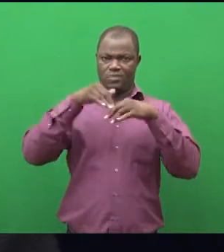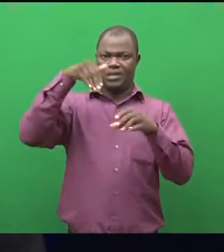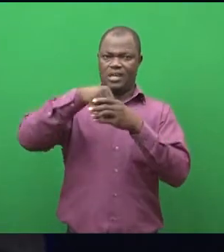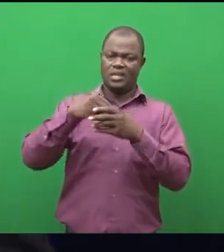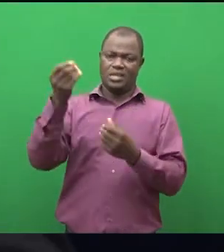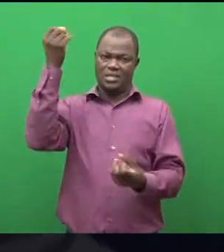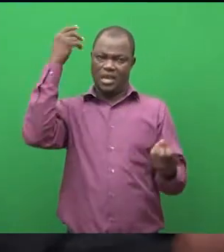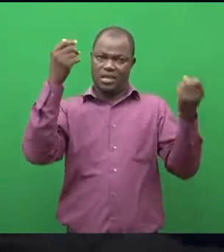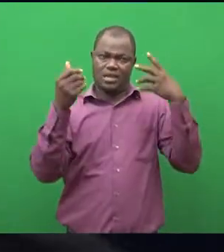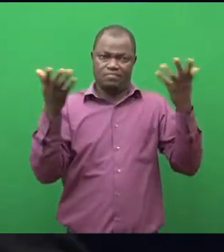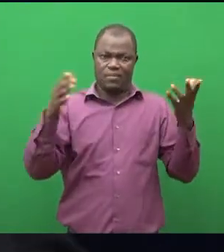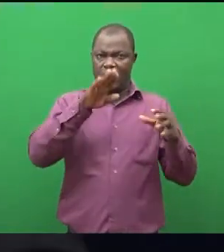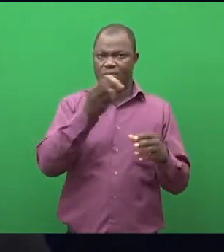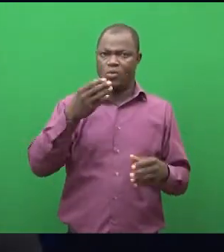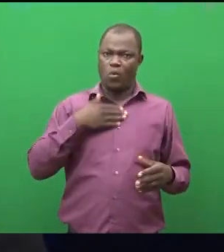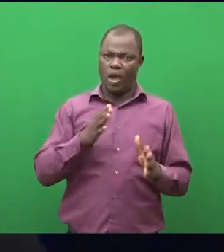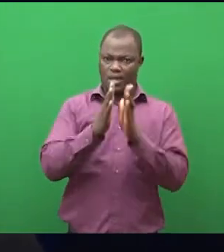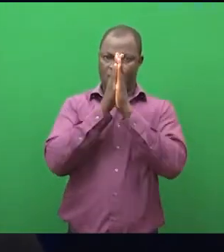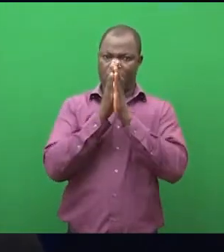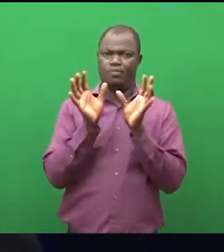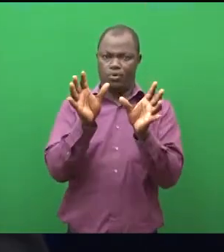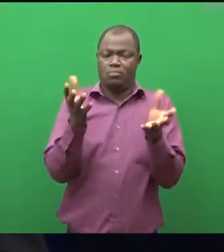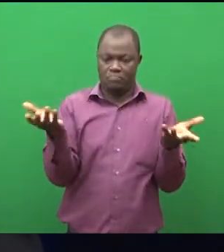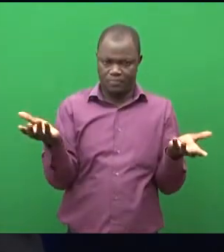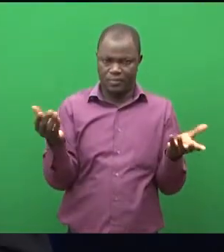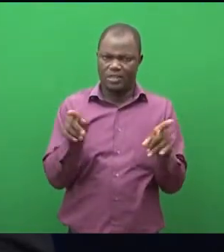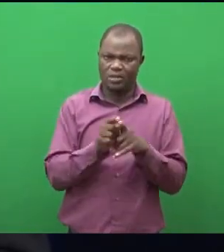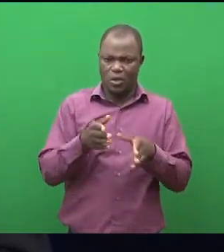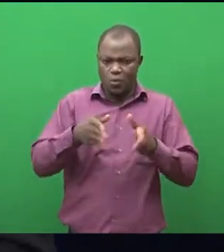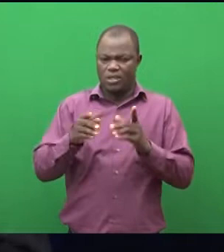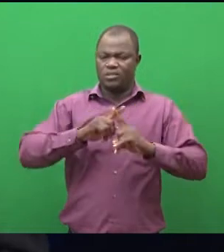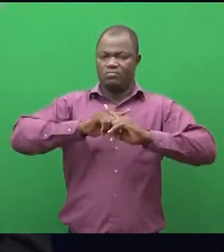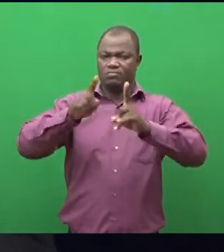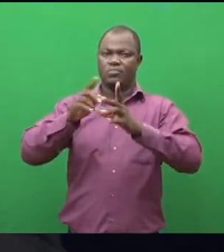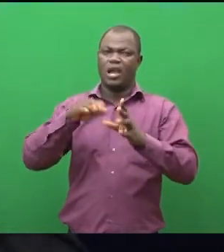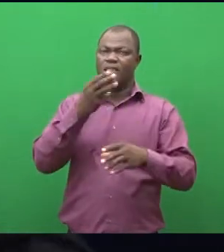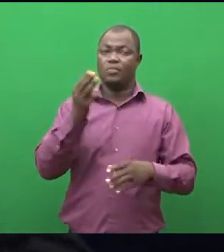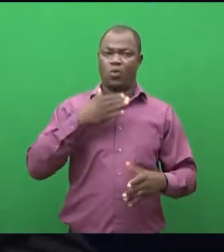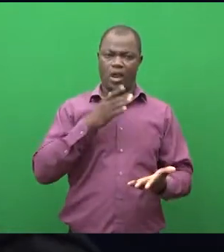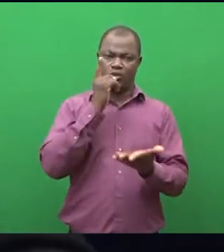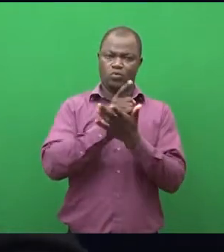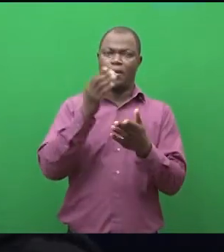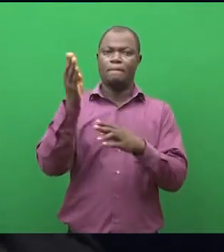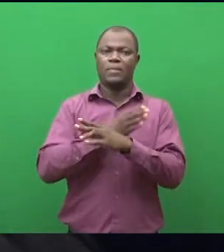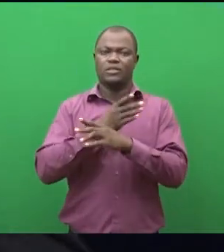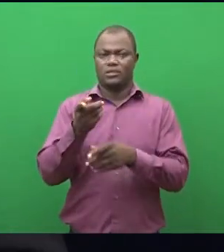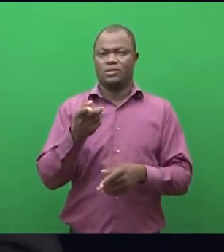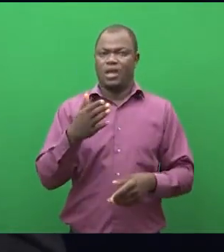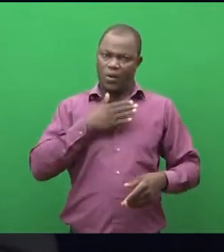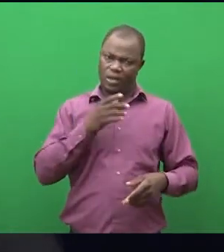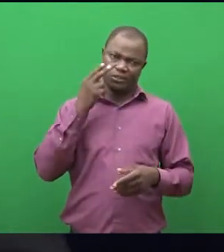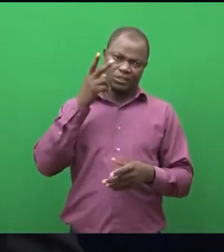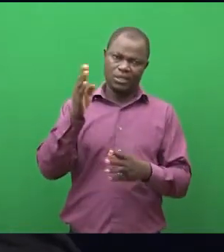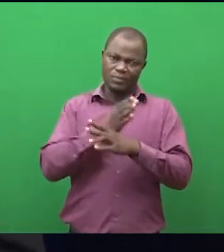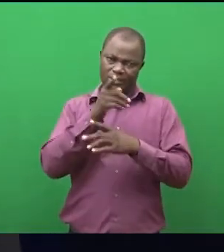panyanga. Vamwe vanoda kunonamata ndareva pekutanga kuti zvikonzero zvinofambirwa zvakasiyana. Vamwe vanoda kuti business. Vondaro kuti tiri kumboona kuti